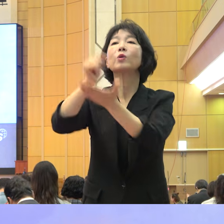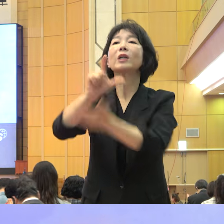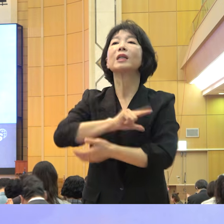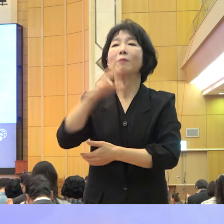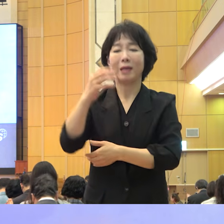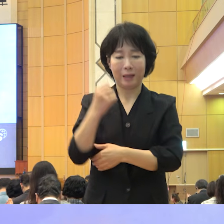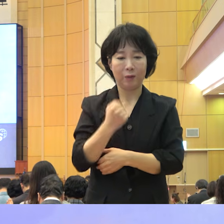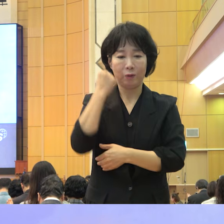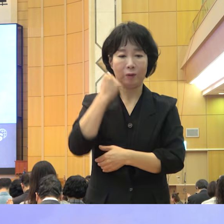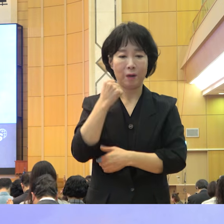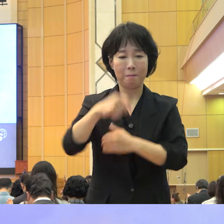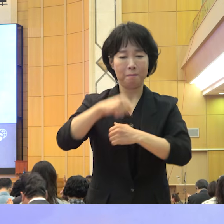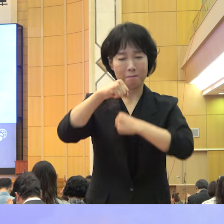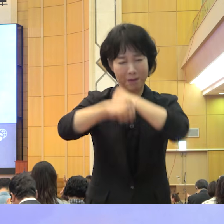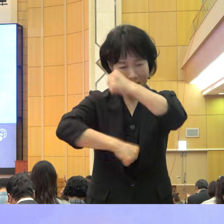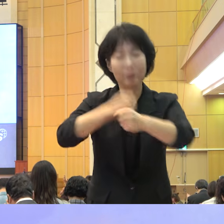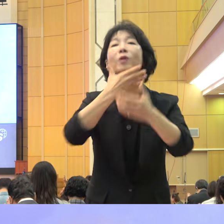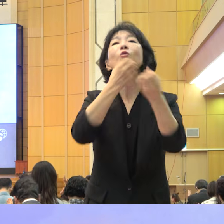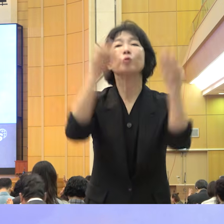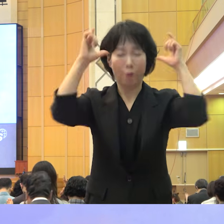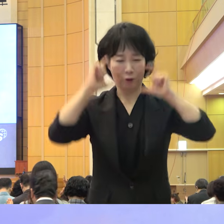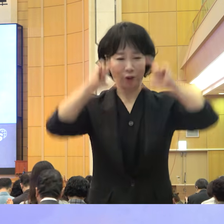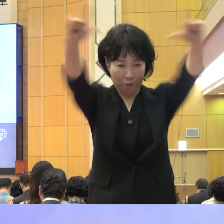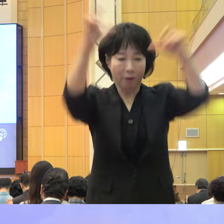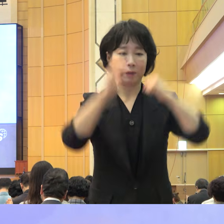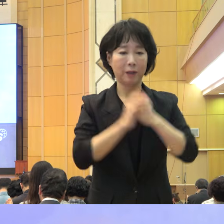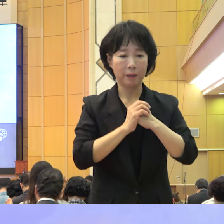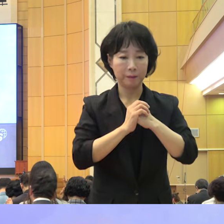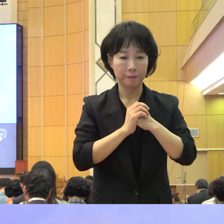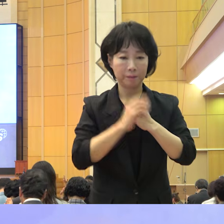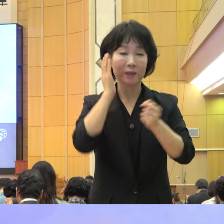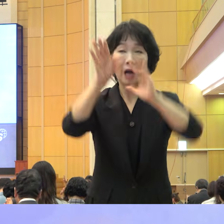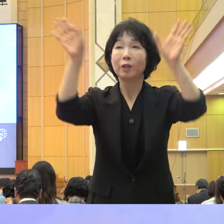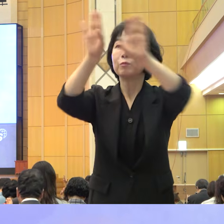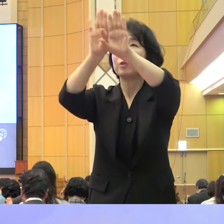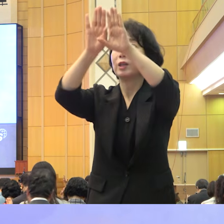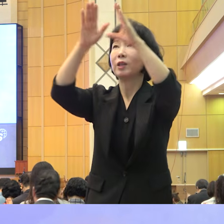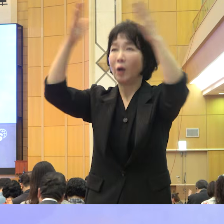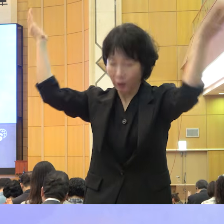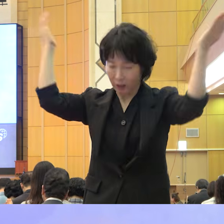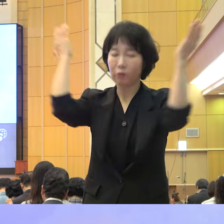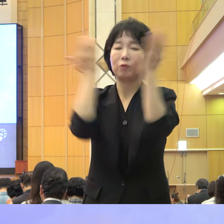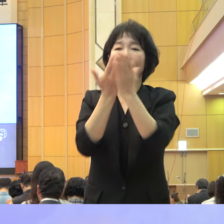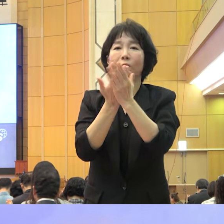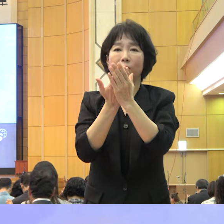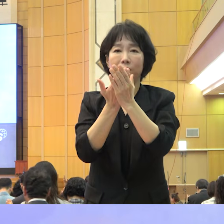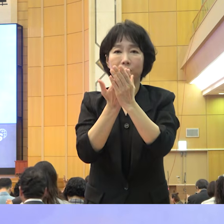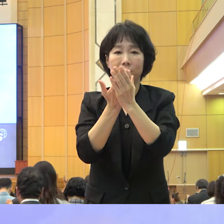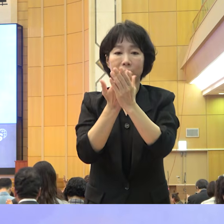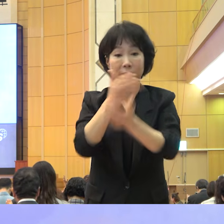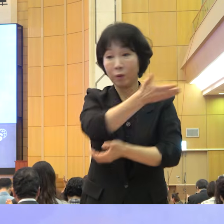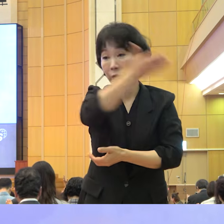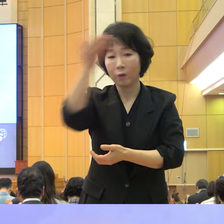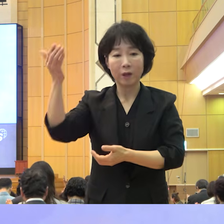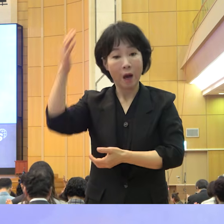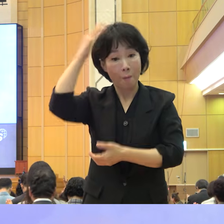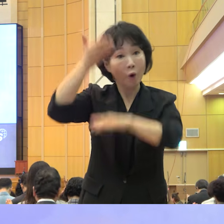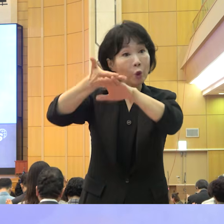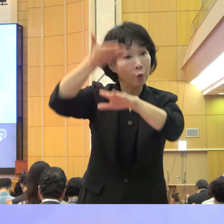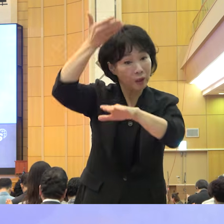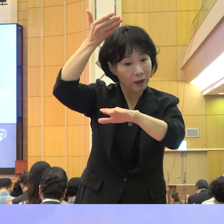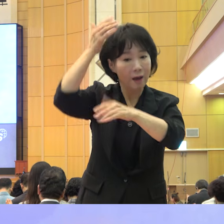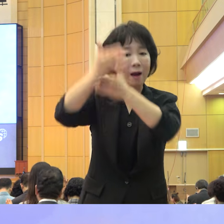그리스도 이름으로 마음껏 축복합니다. 하늘 문이 열려지게 하시고 저희들 머리